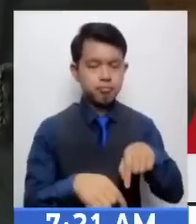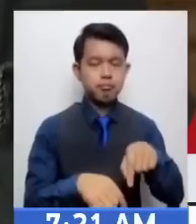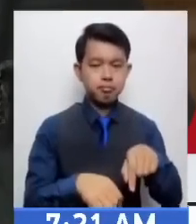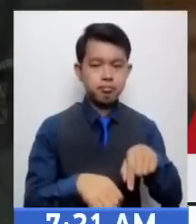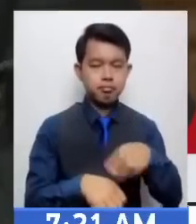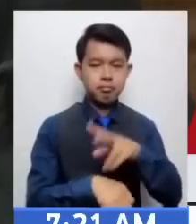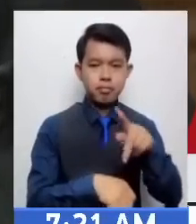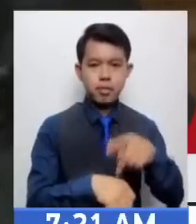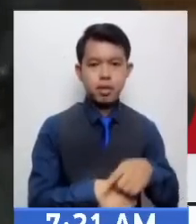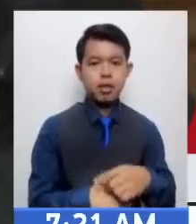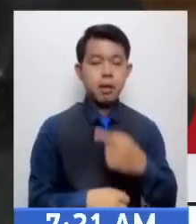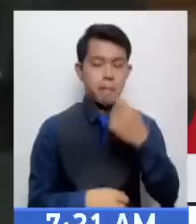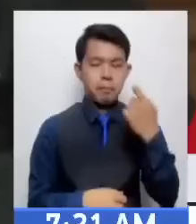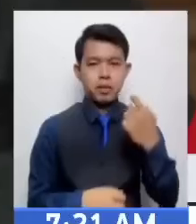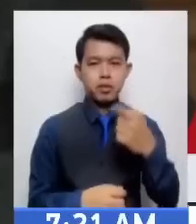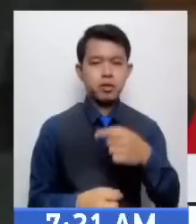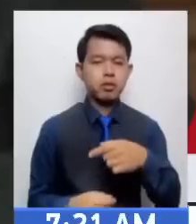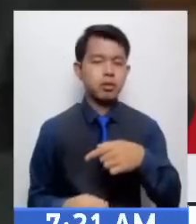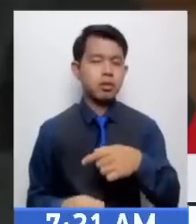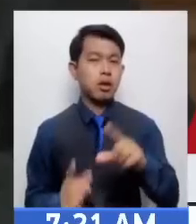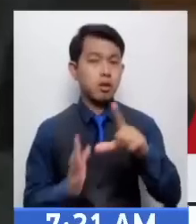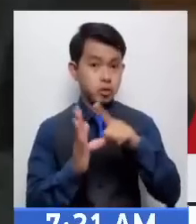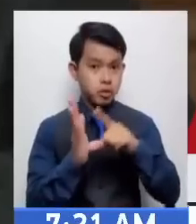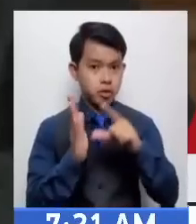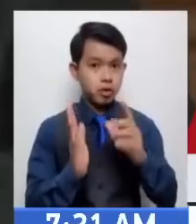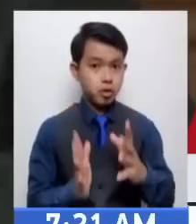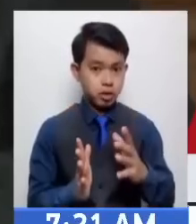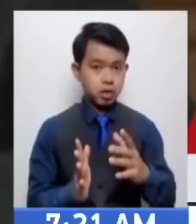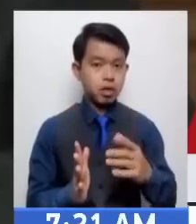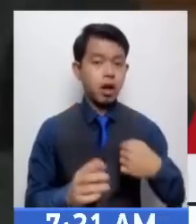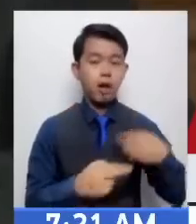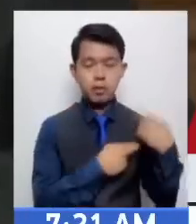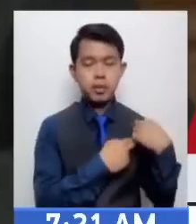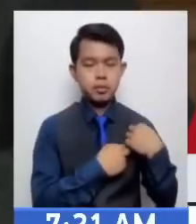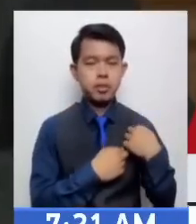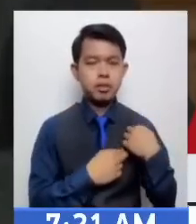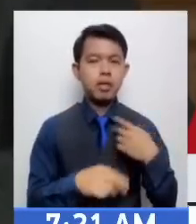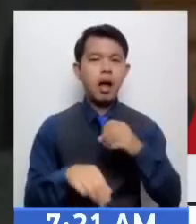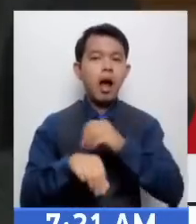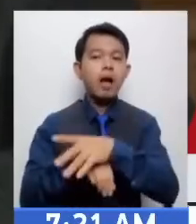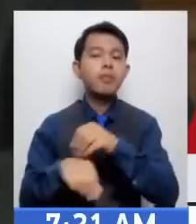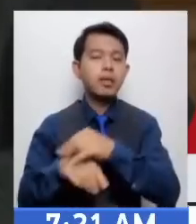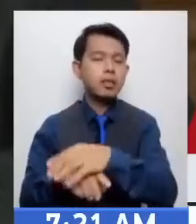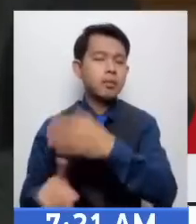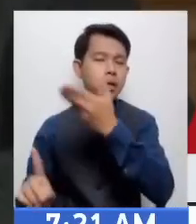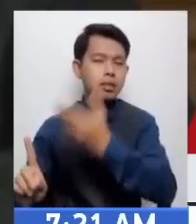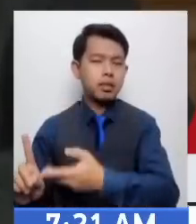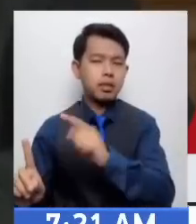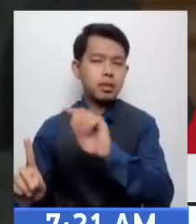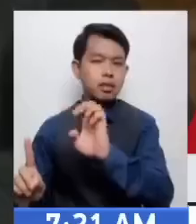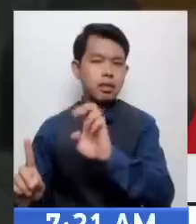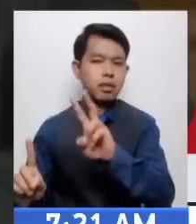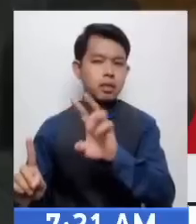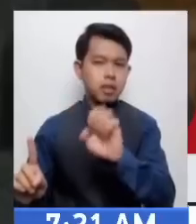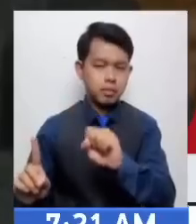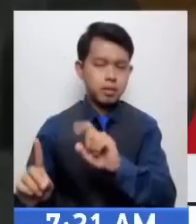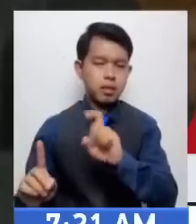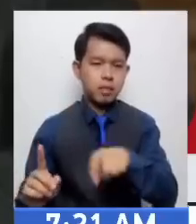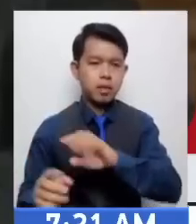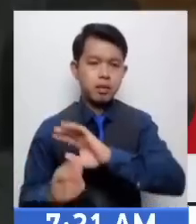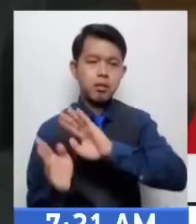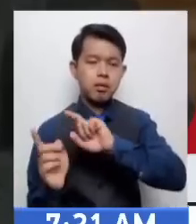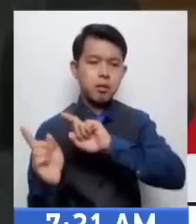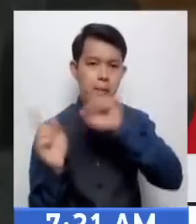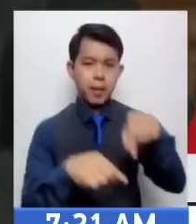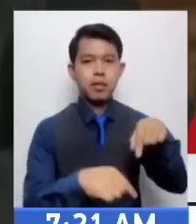katungkulan ng isang abogado na payuhan ang kanyang diente na bumalik. Pero siyempre po, ang mga ganyang kilos,